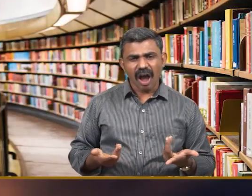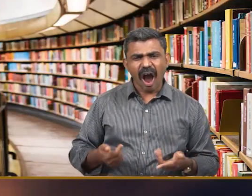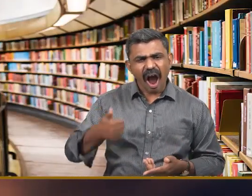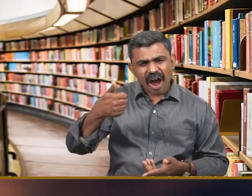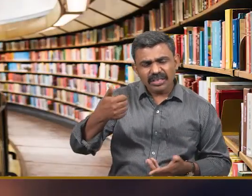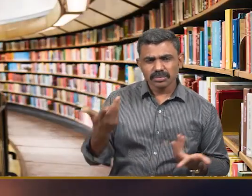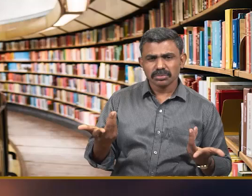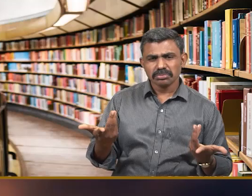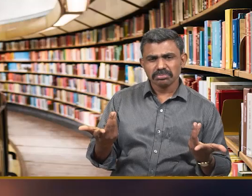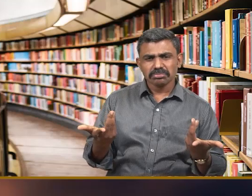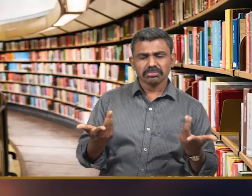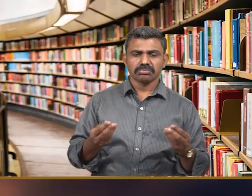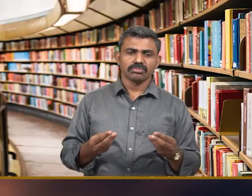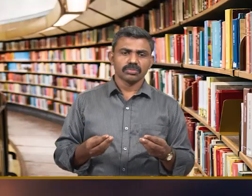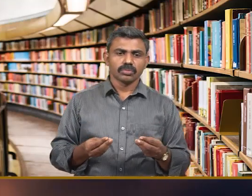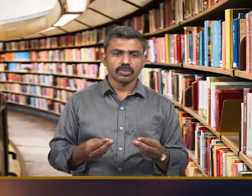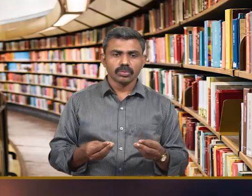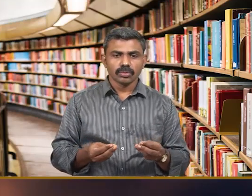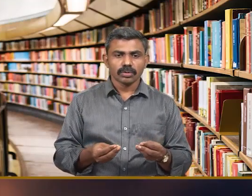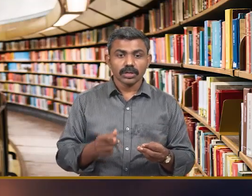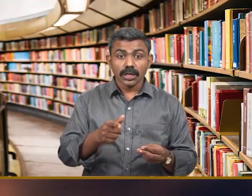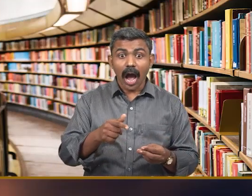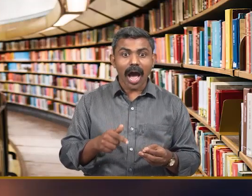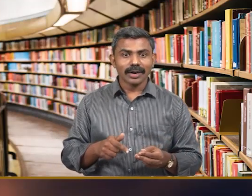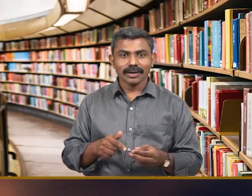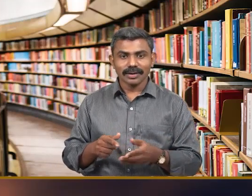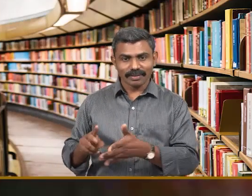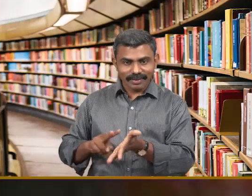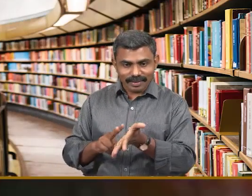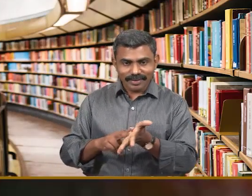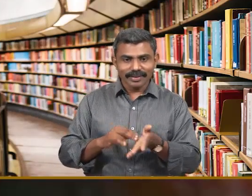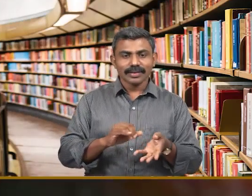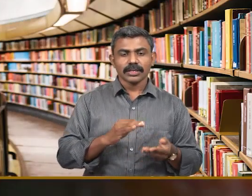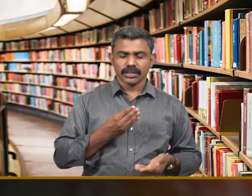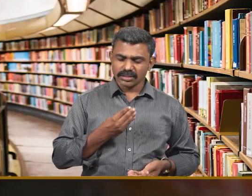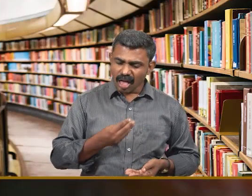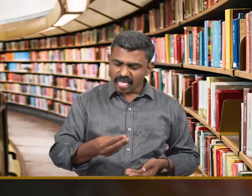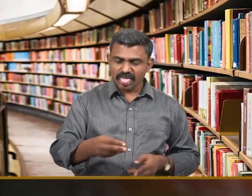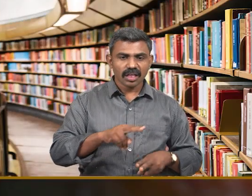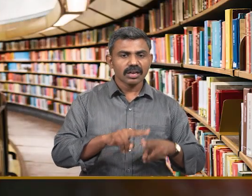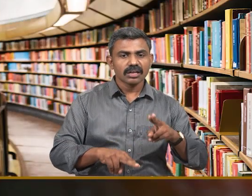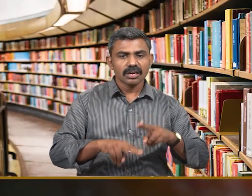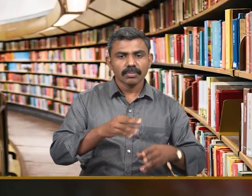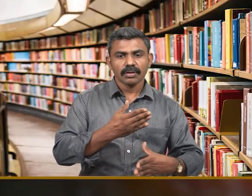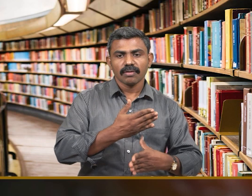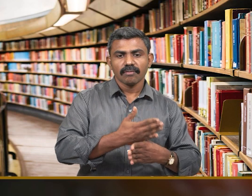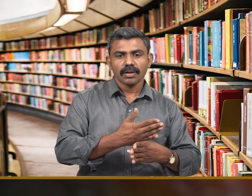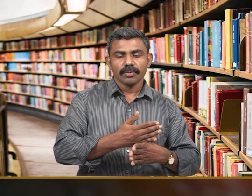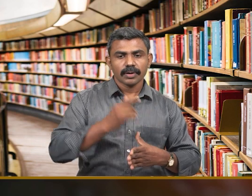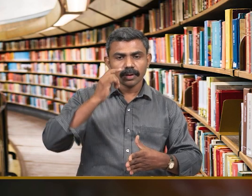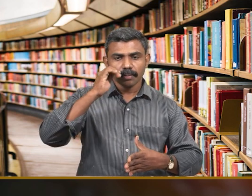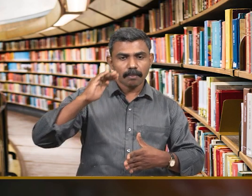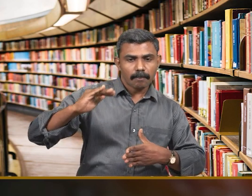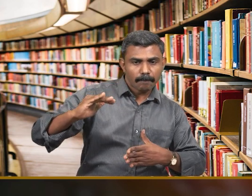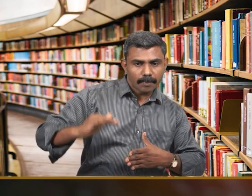அமைச்சாலும் கூட அந்த கட்சியில் தான் முத முத உறுப்பினராக யார் சேர்றார் அப்படின்னா ஒரு சாதாரண ஒரு இரும்பு வேலை செய்கிறவோட மகன் தான் இந்த